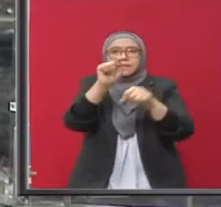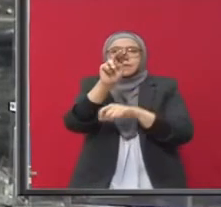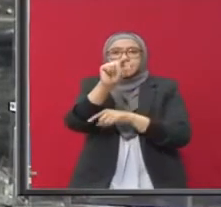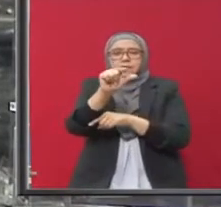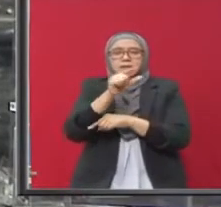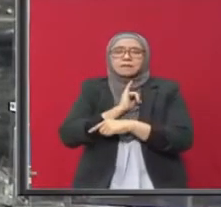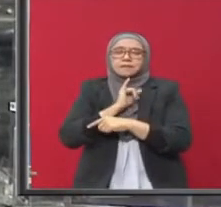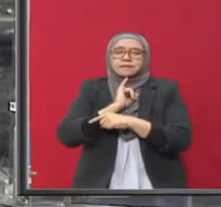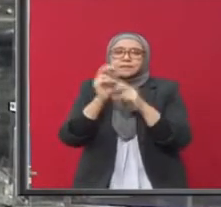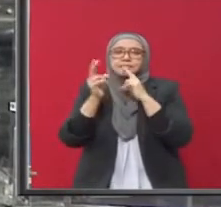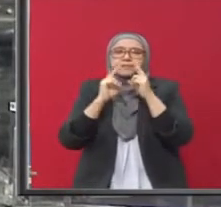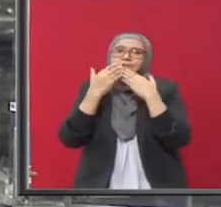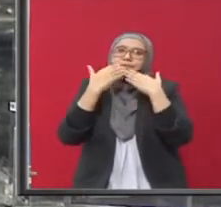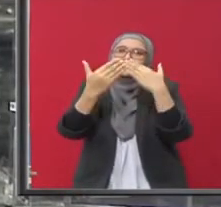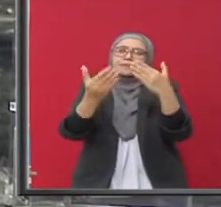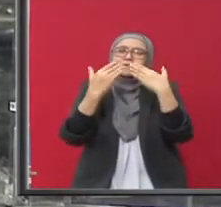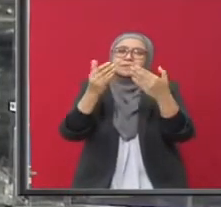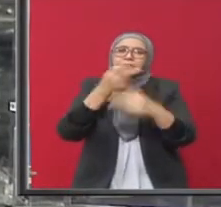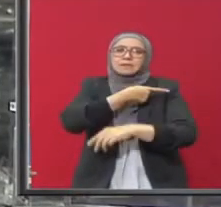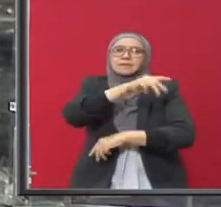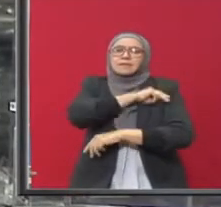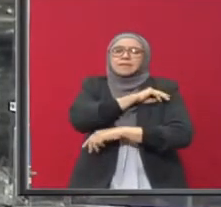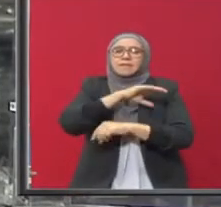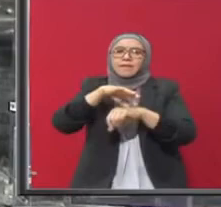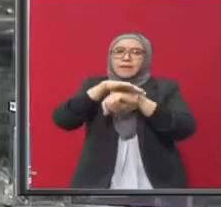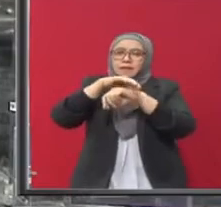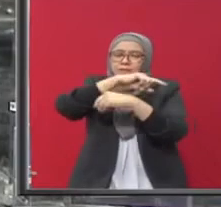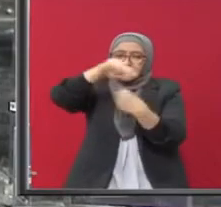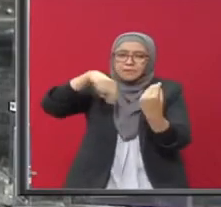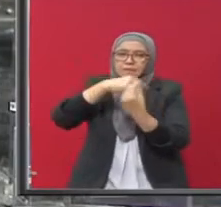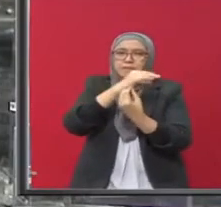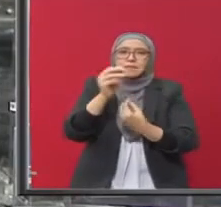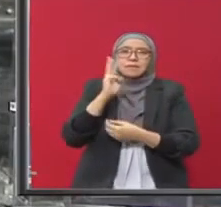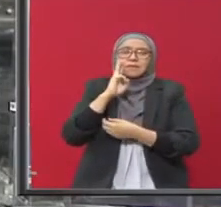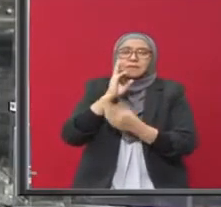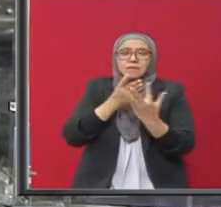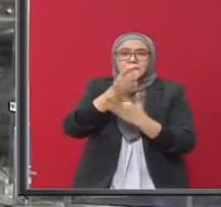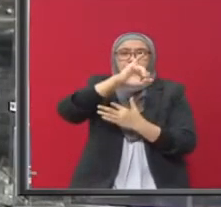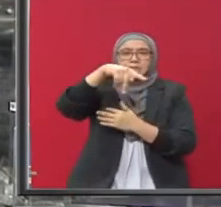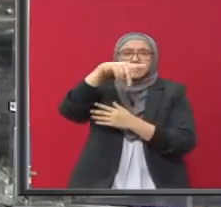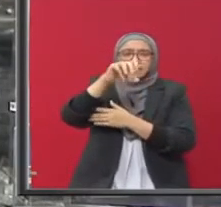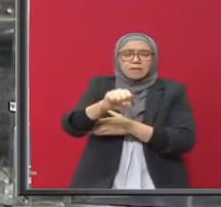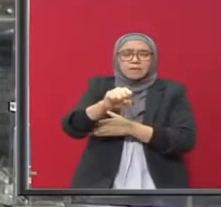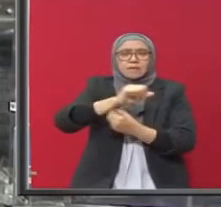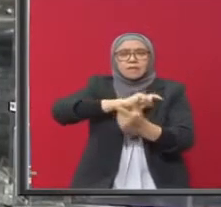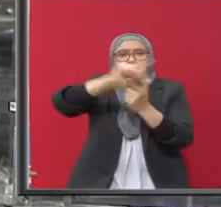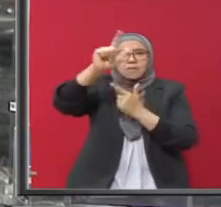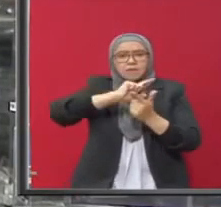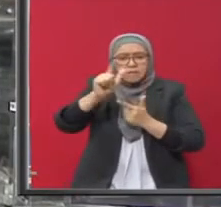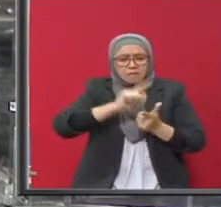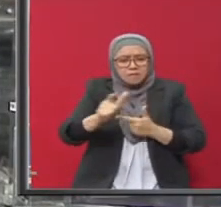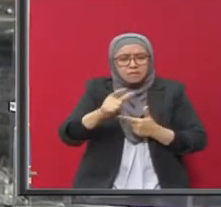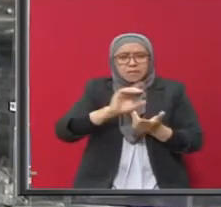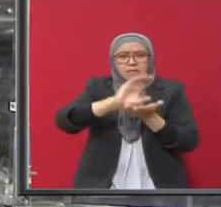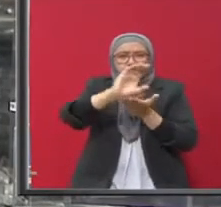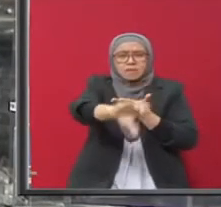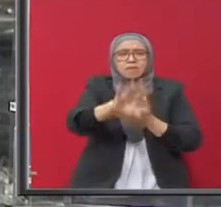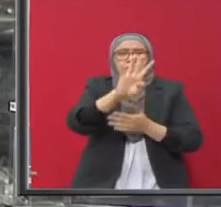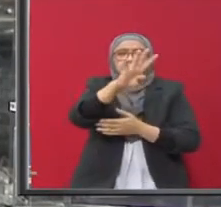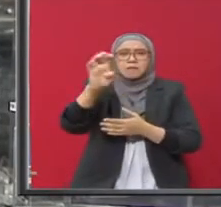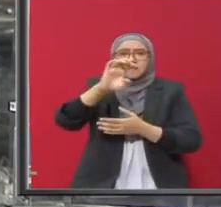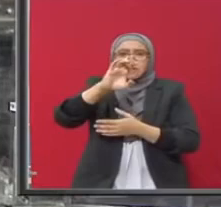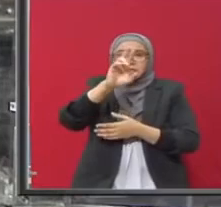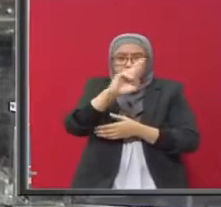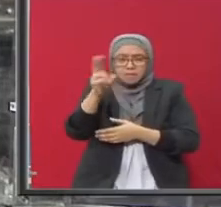kepada Kementerian Alam Sekitar dan Air melalui JPS yang telah meluluskan peruntukan sebanyak RM400,000 untuk